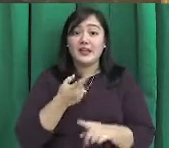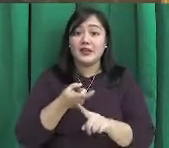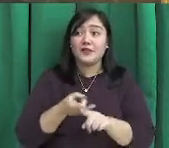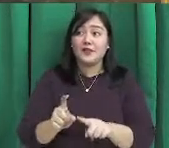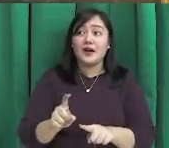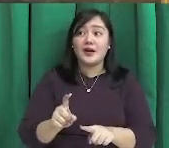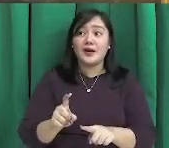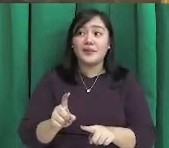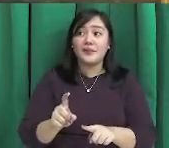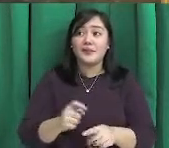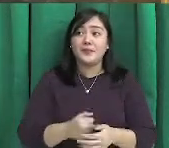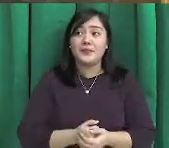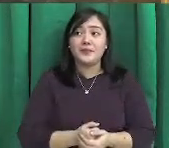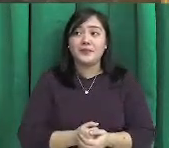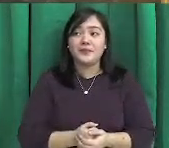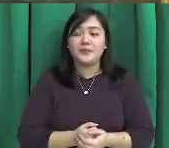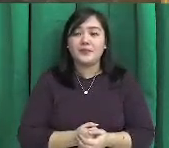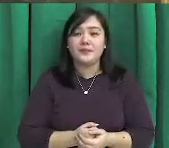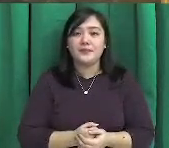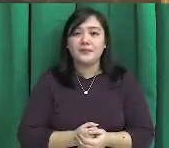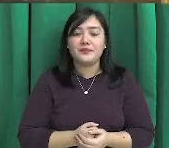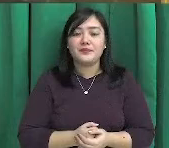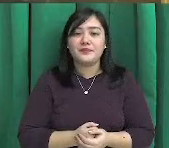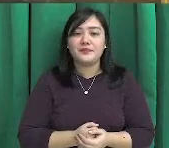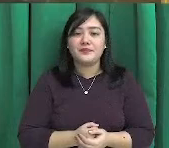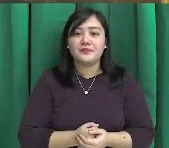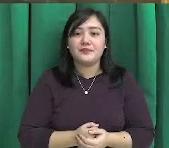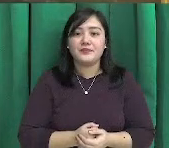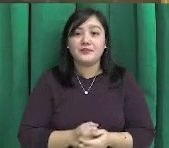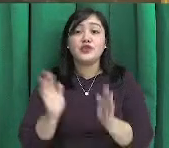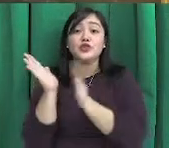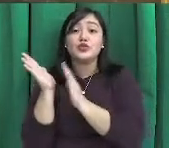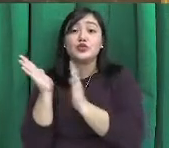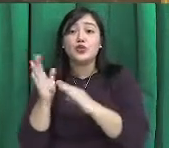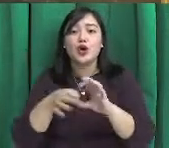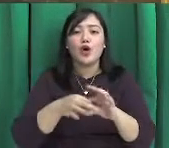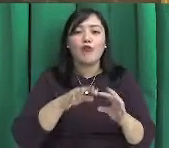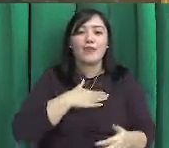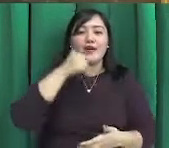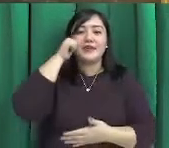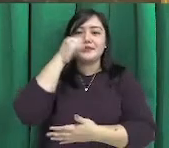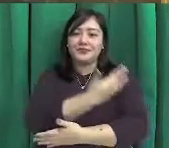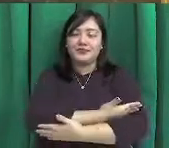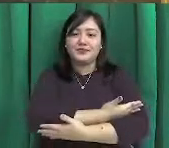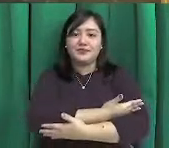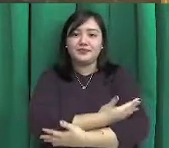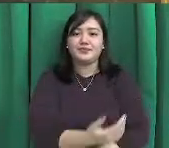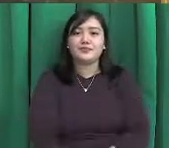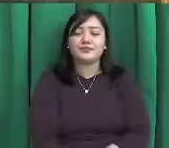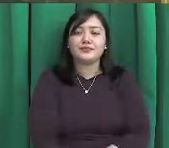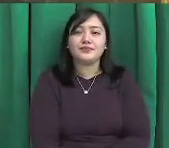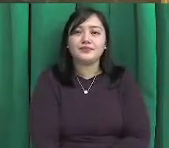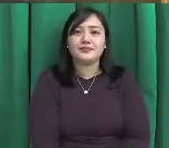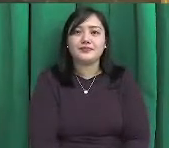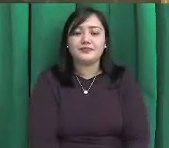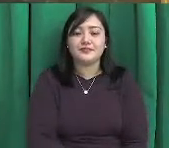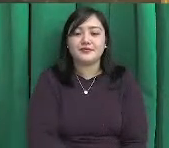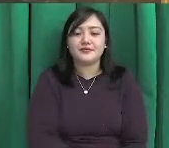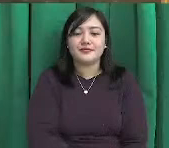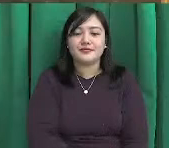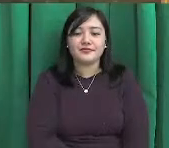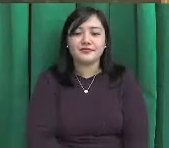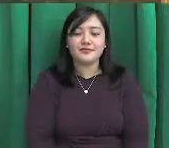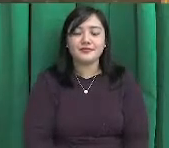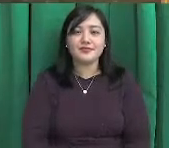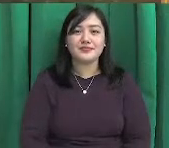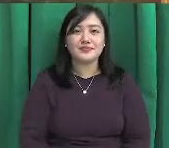Manila Titana po, malapit po sa MOA. Ang school nila. Oh, kaya opo, EDSA. Sa, okay, yeah, opo, tama, opo. Tama. Mahaba kaya pala yung